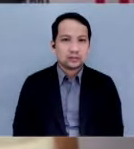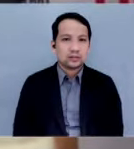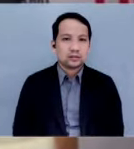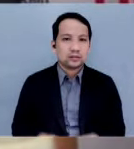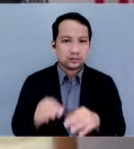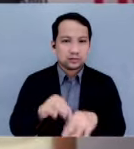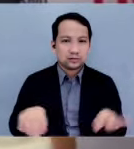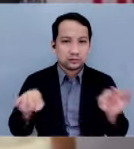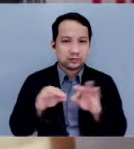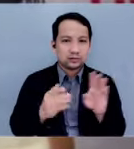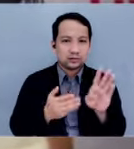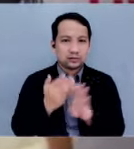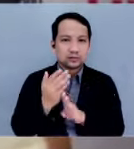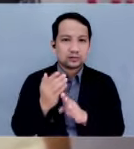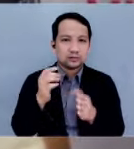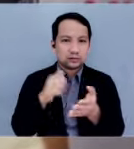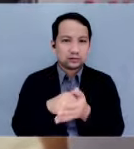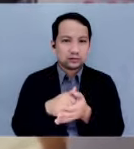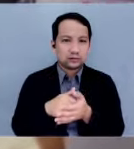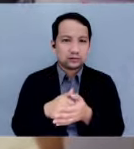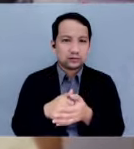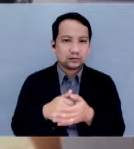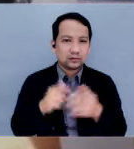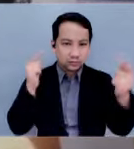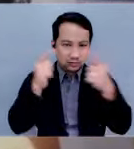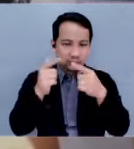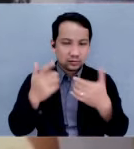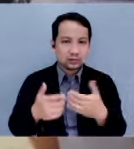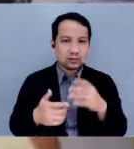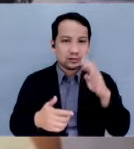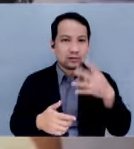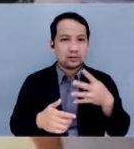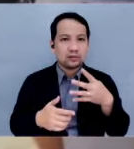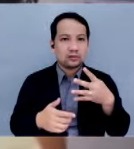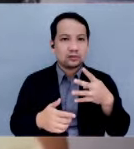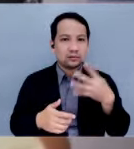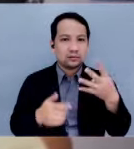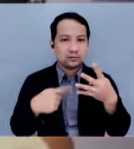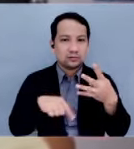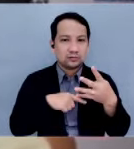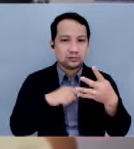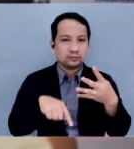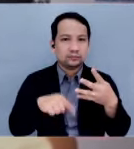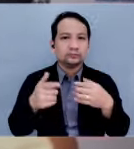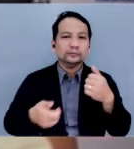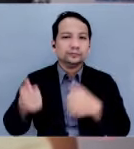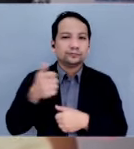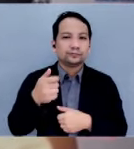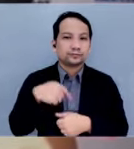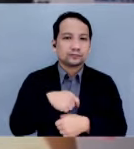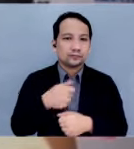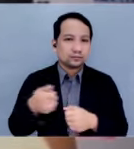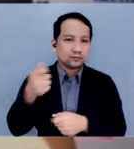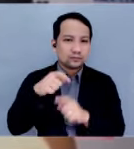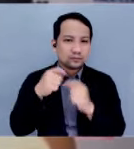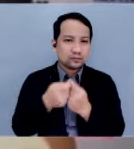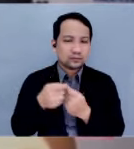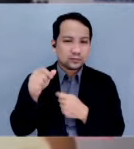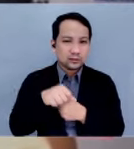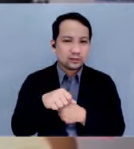na para makapasok ka sa goal natin ng top 4, kailangan talaga makakuha kami dun sa mga top teams. So happy kami